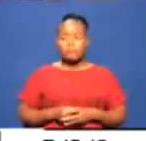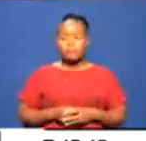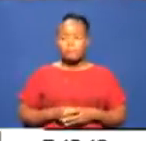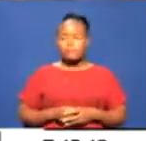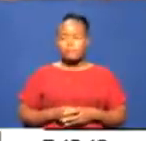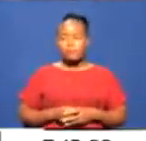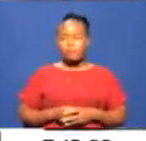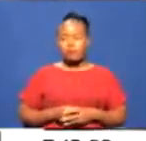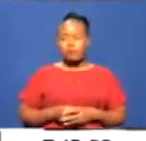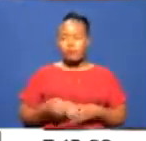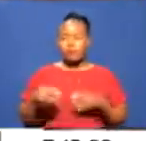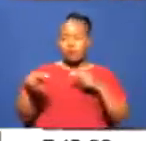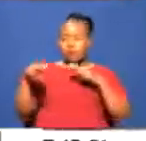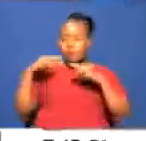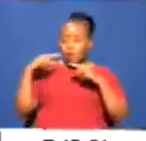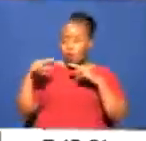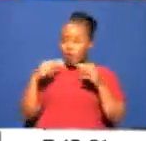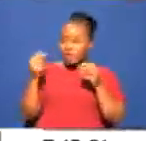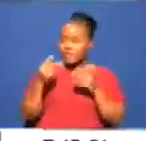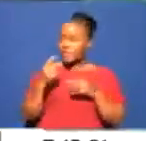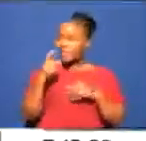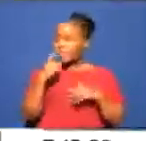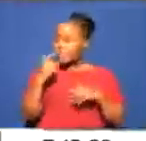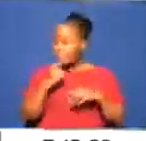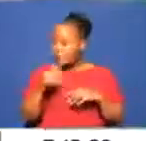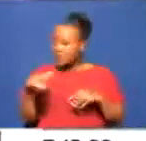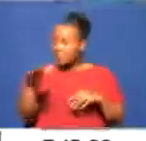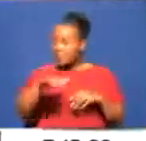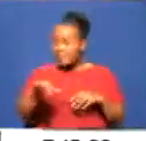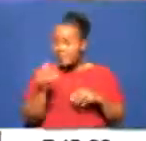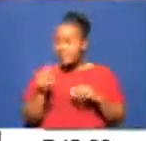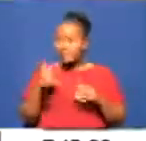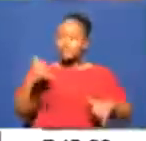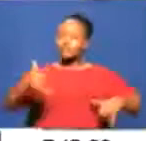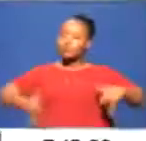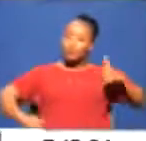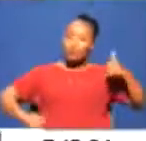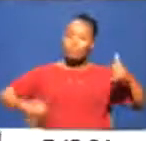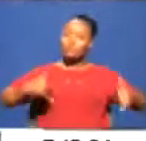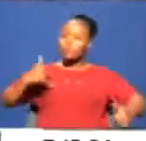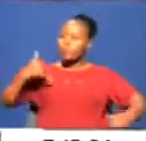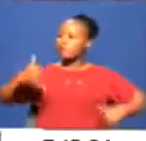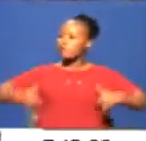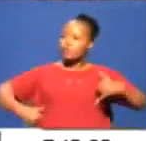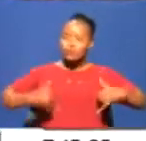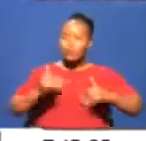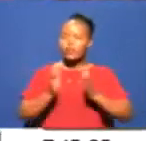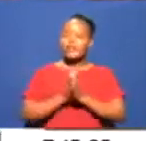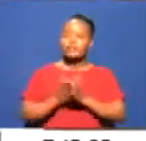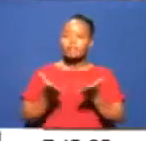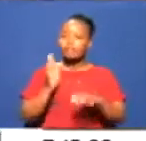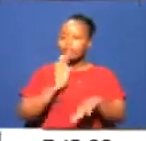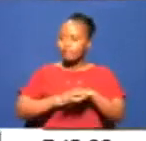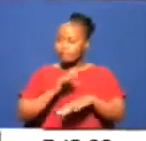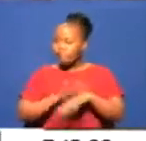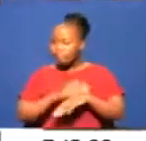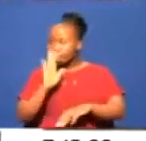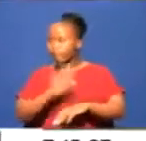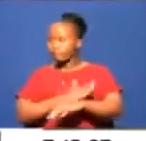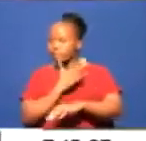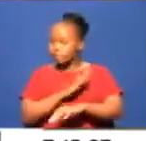Katika hoteli ya White Sands, burudani ilinoga na mapochopocho ya kila aina kuandaliwa, huku kanuni za kuzuia